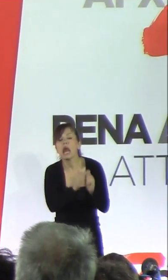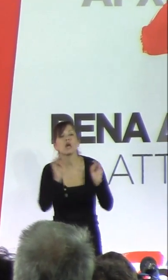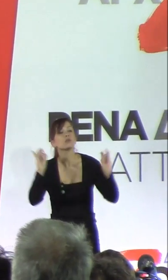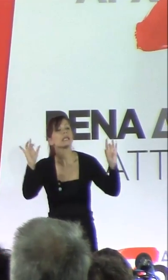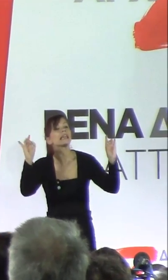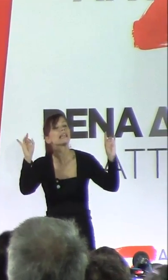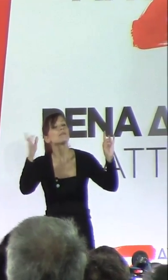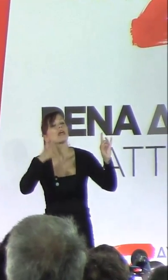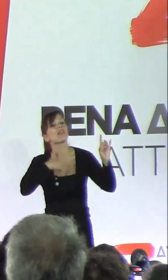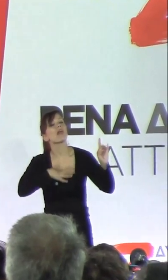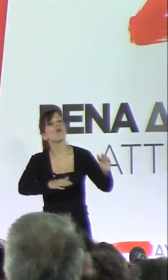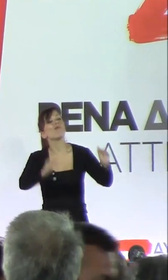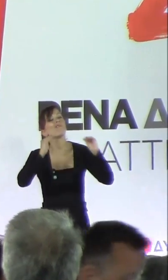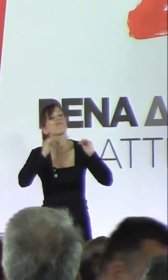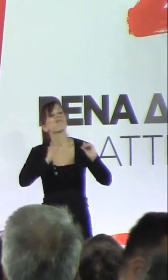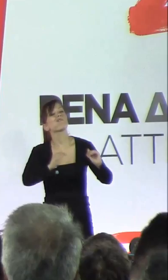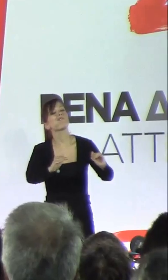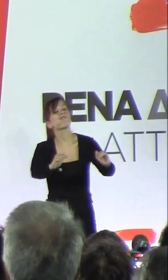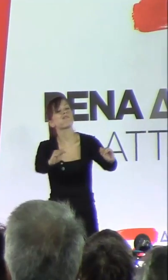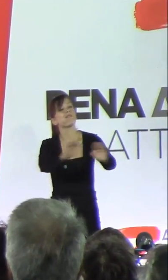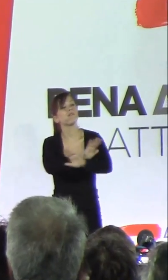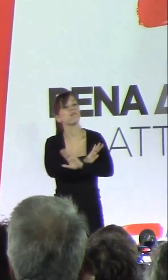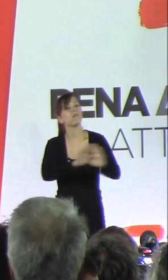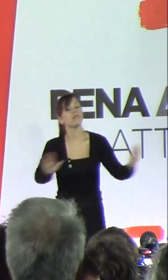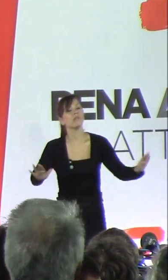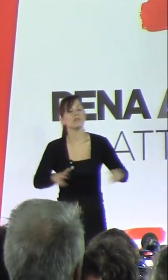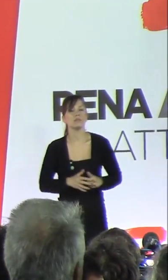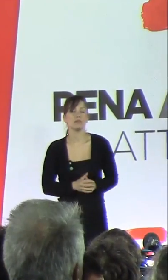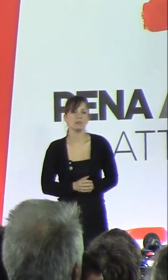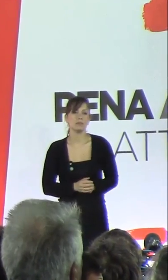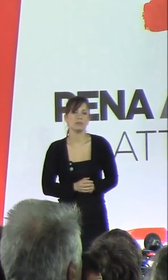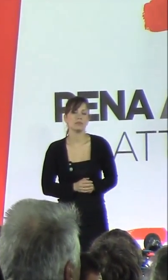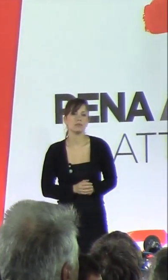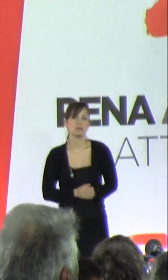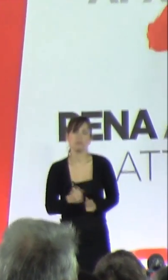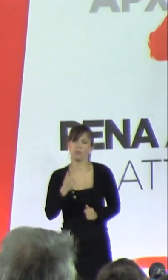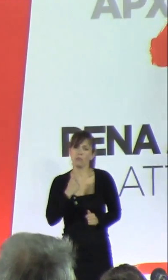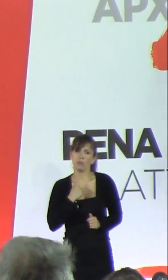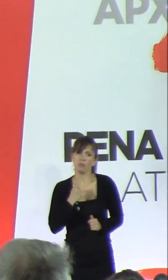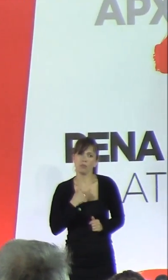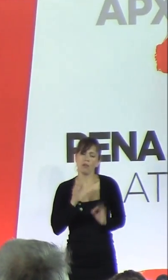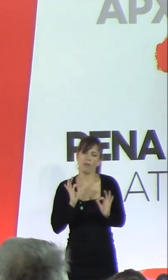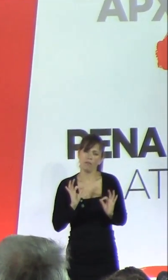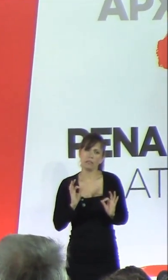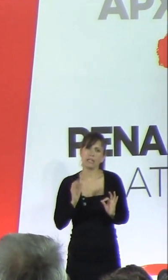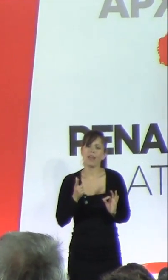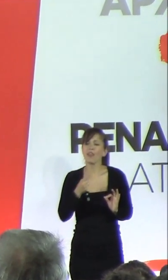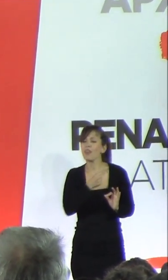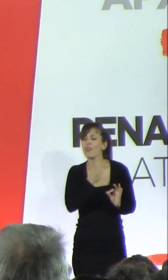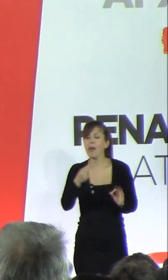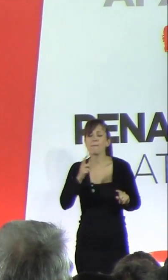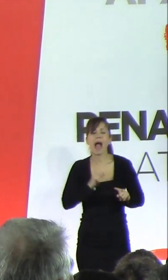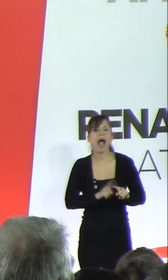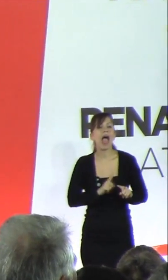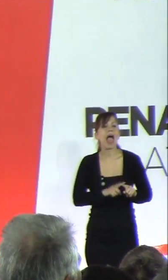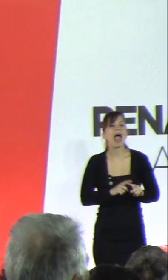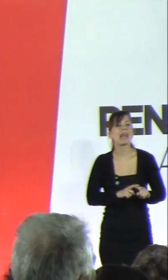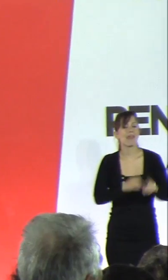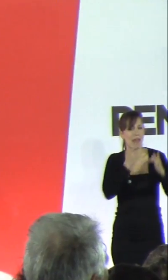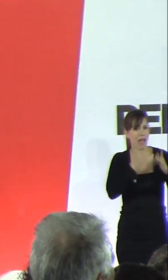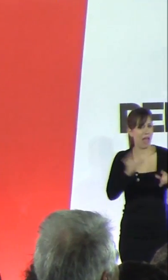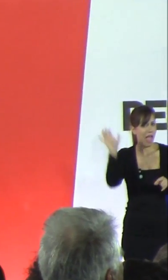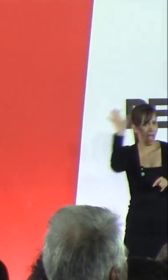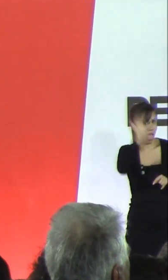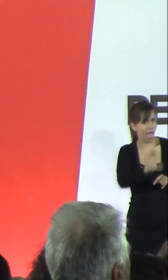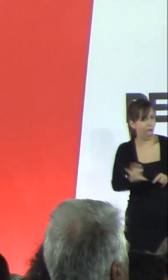που θα είχε τον λαό κυρίαρχο στην Ελλάδα. Το συζήτησαν βέβαια αυτό το σενάριο, αποκαλύπτεται.